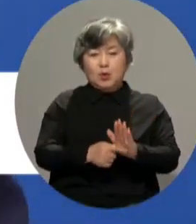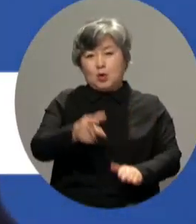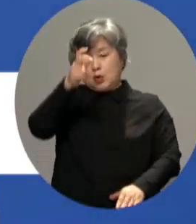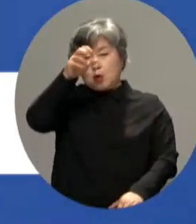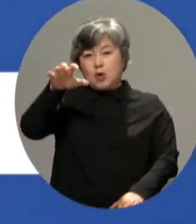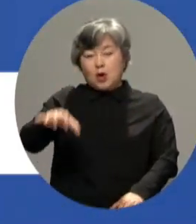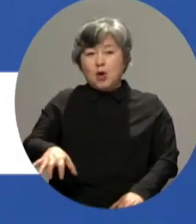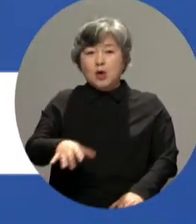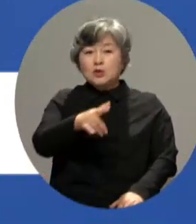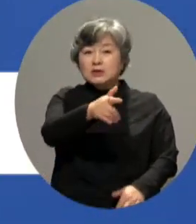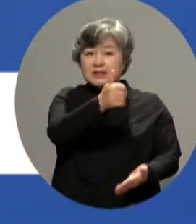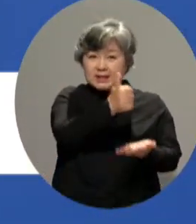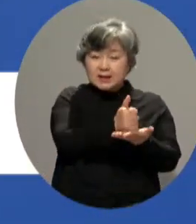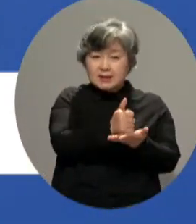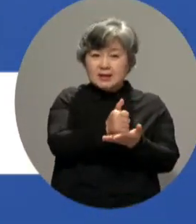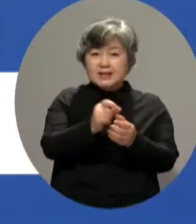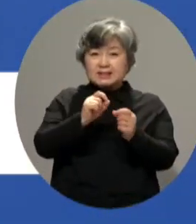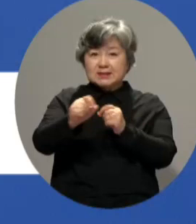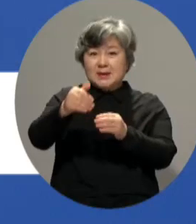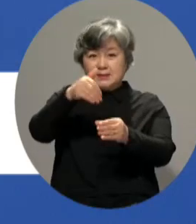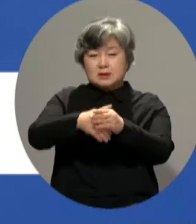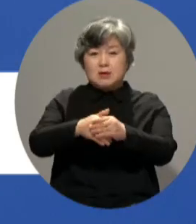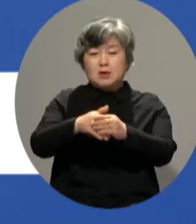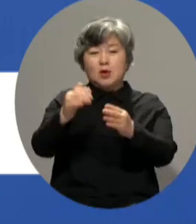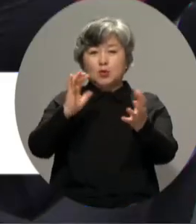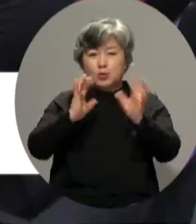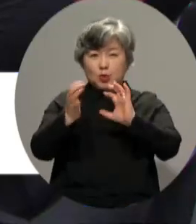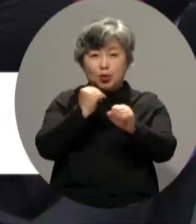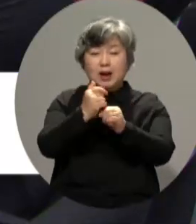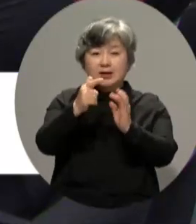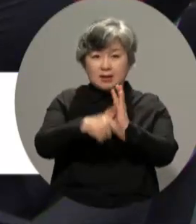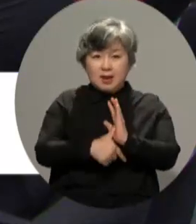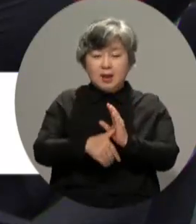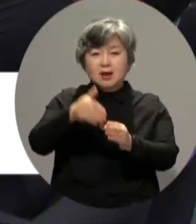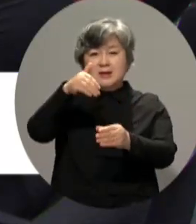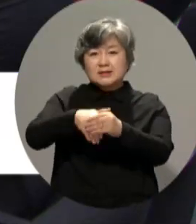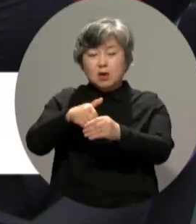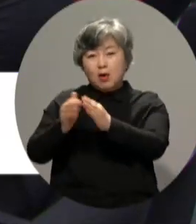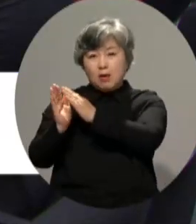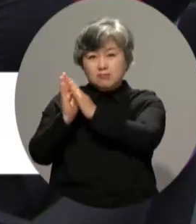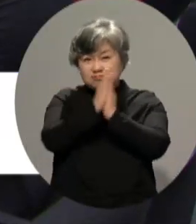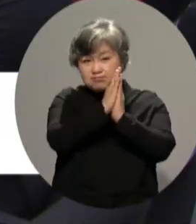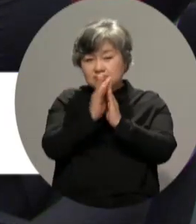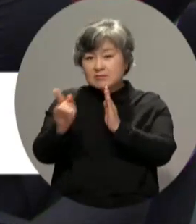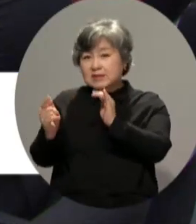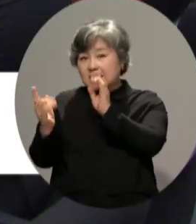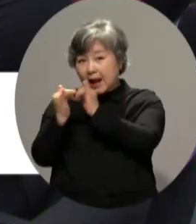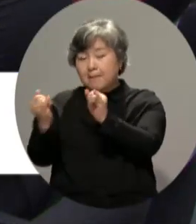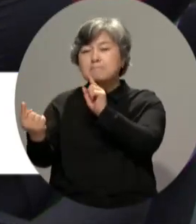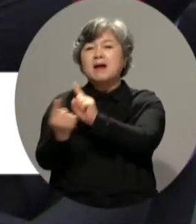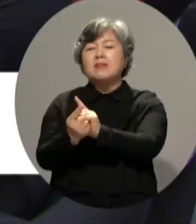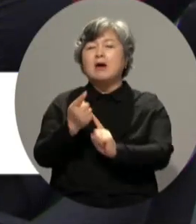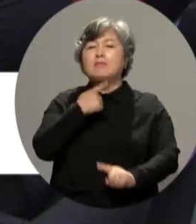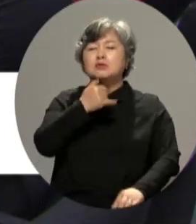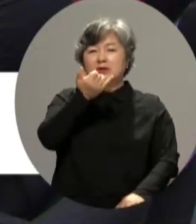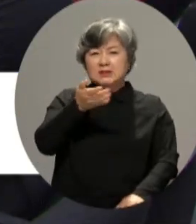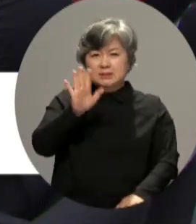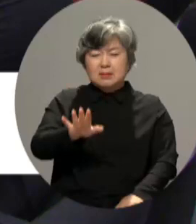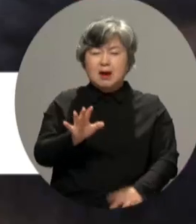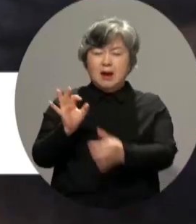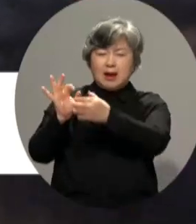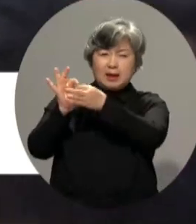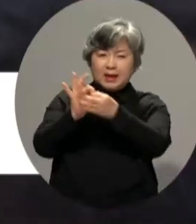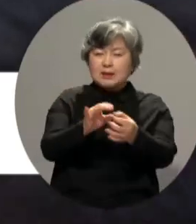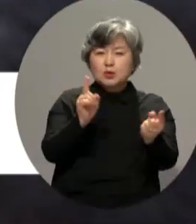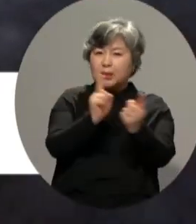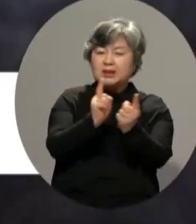경찰은 우시장 2 지방선거 tv 토론 의 과정에서 선거 브로커로 보이는 사람을 만난 적은 있지만 지속적인 접촉을